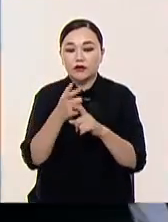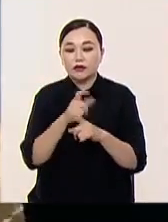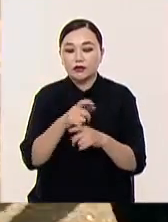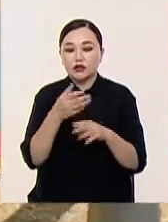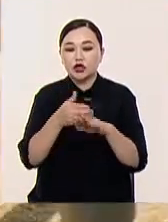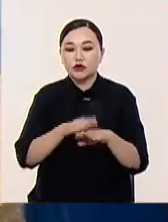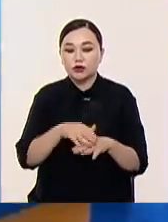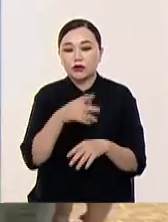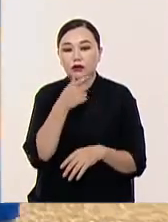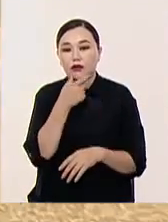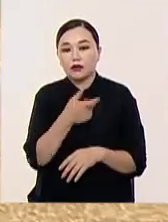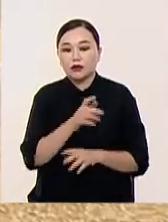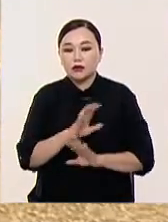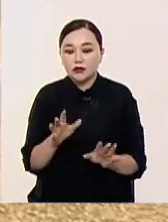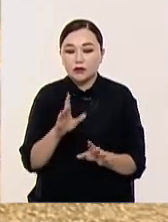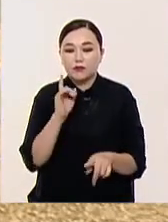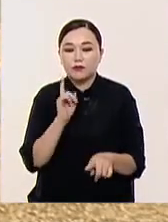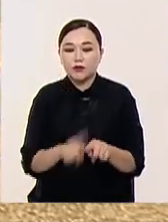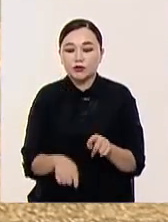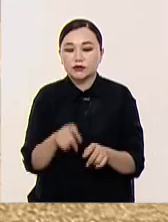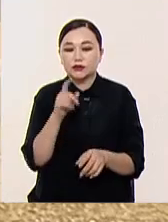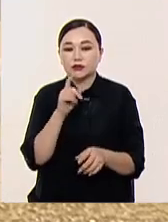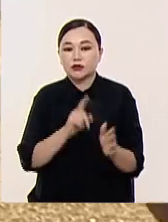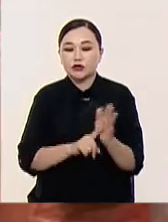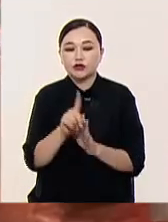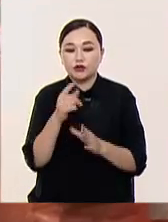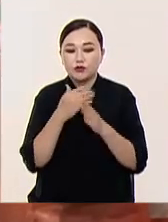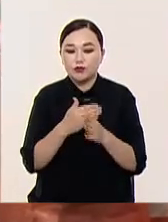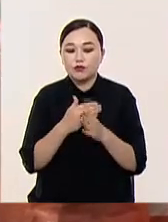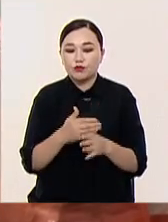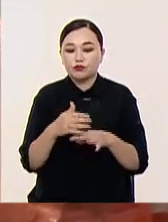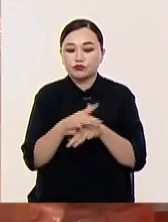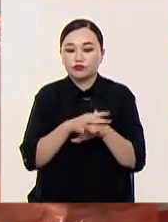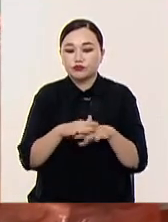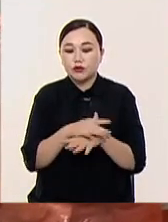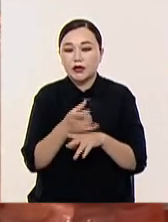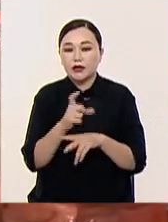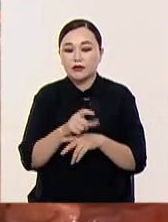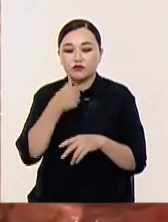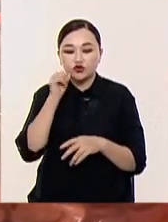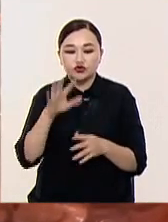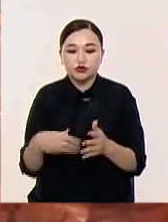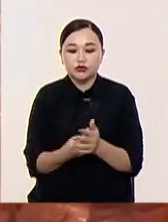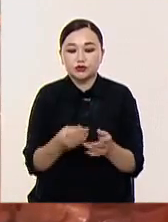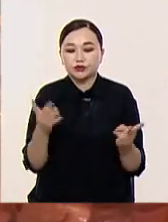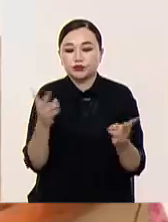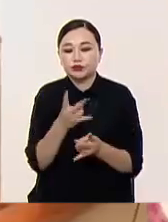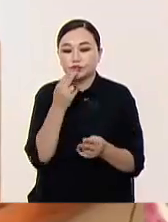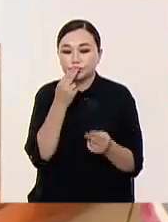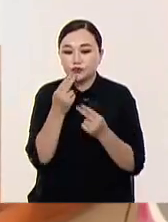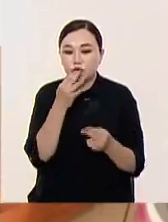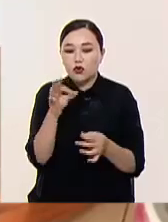туғанда қарап қалмай, егіске жұмыла кіріскен қала тұрғындары көп жүр. Олар кешеден бері ең қажетті деген